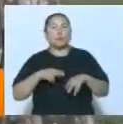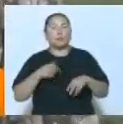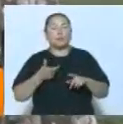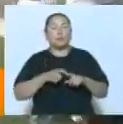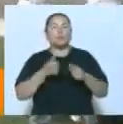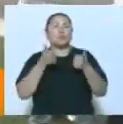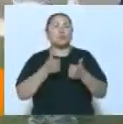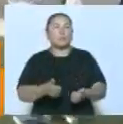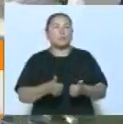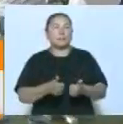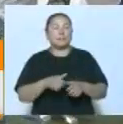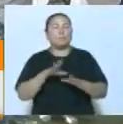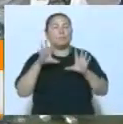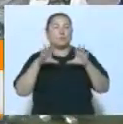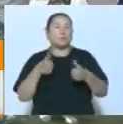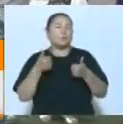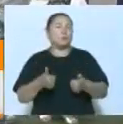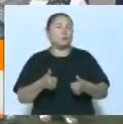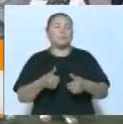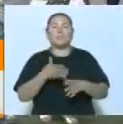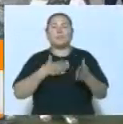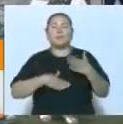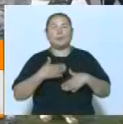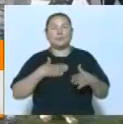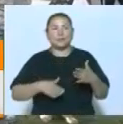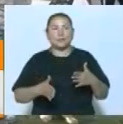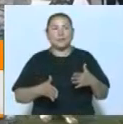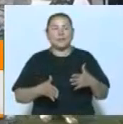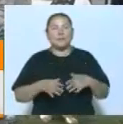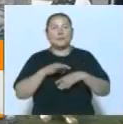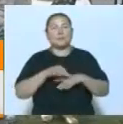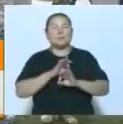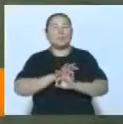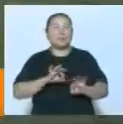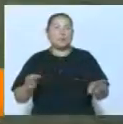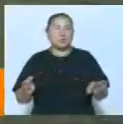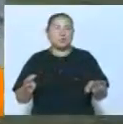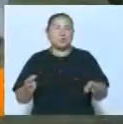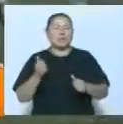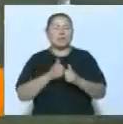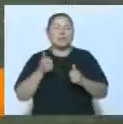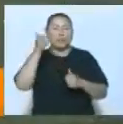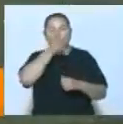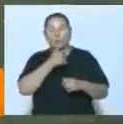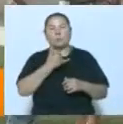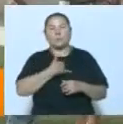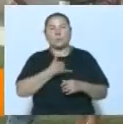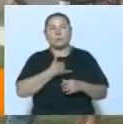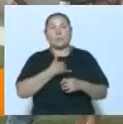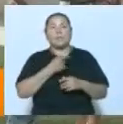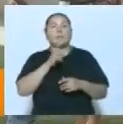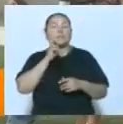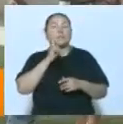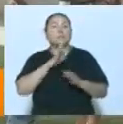өте жақсы. Жақсы, барлығы қуанышты. Жақсы өтіп жатыр деп ойлаймын. Жыл сайын өткізіп тұрады. Қазір жас